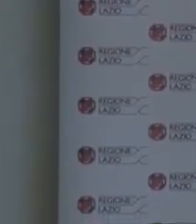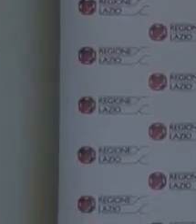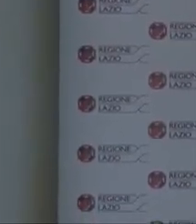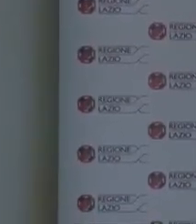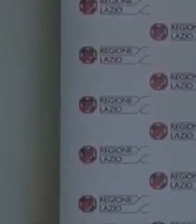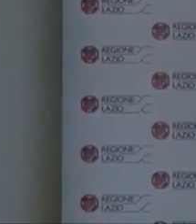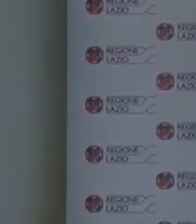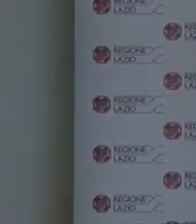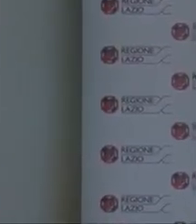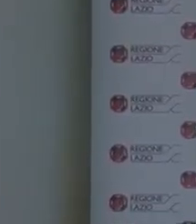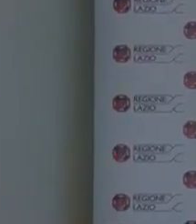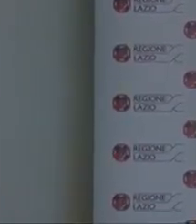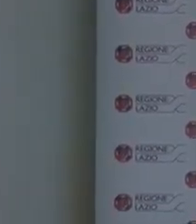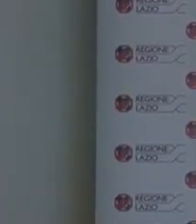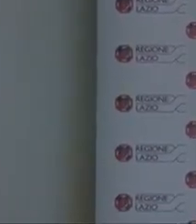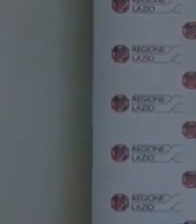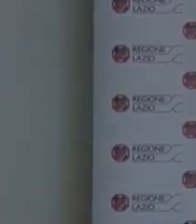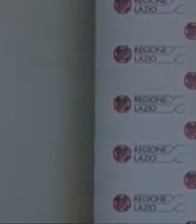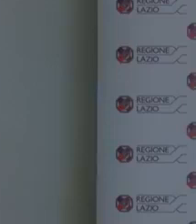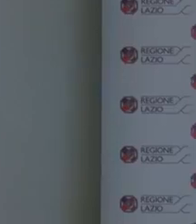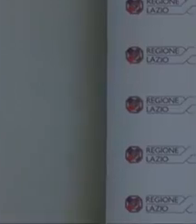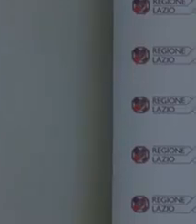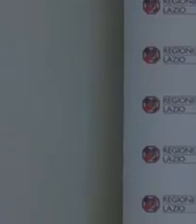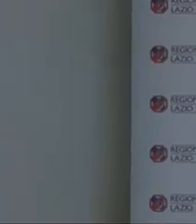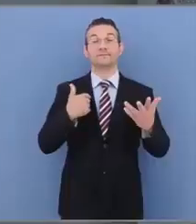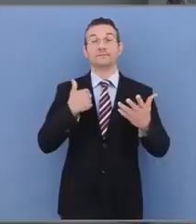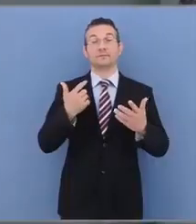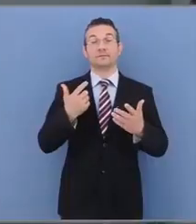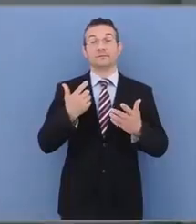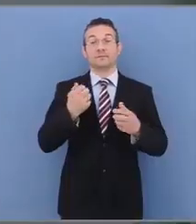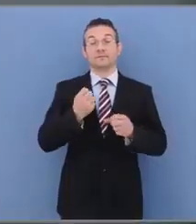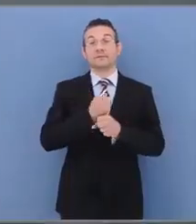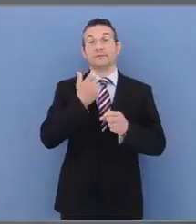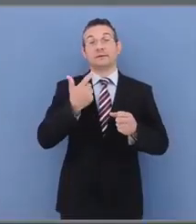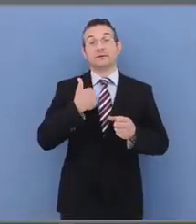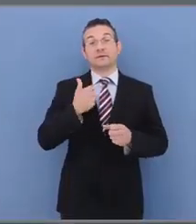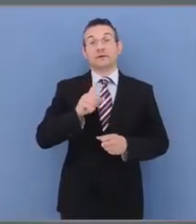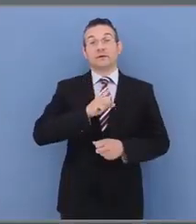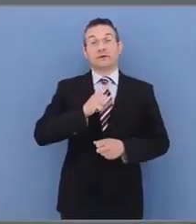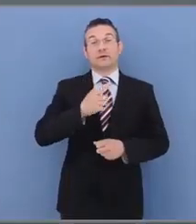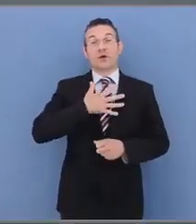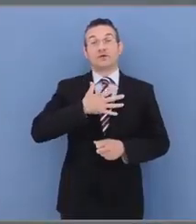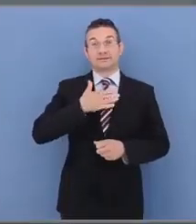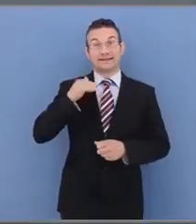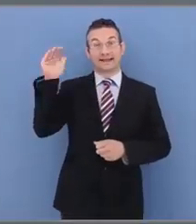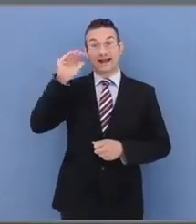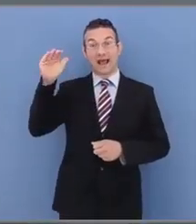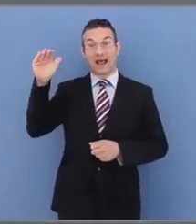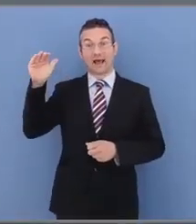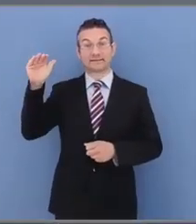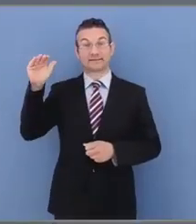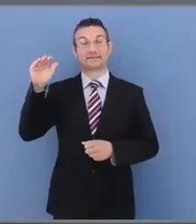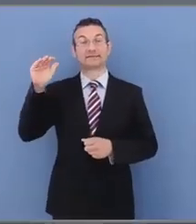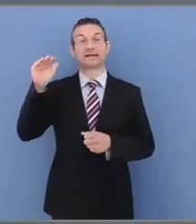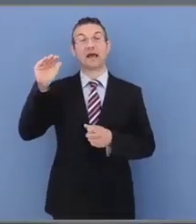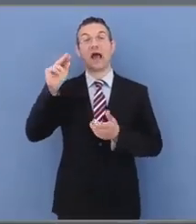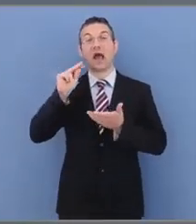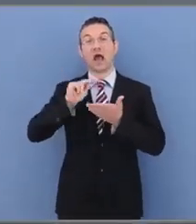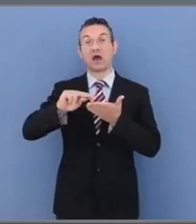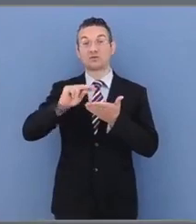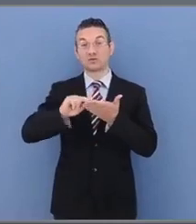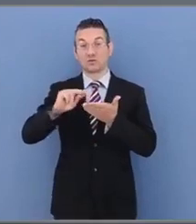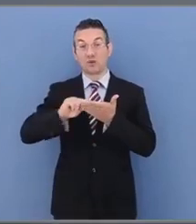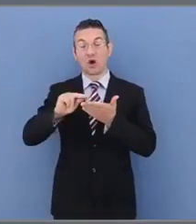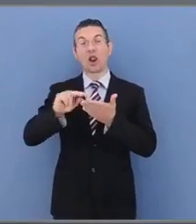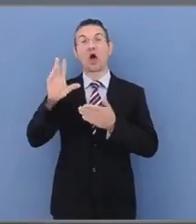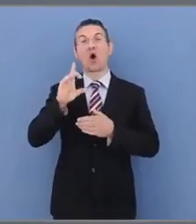E purtroppo i nostri ragazzi, per fortuna, stanno a scuola e, o in DAD, quindi però volevamo darvi un